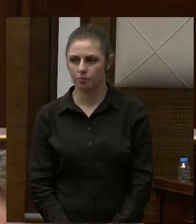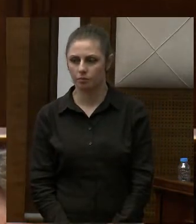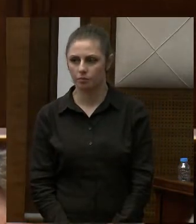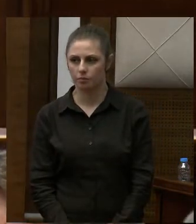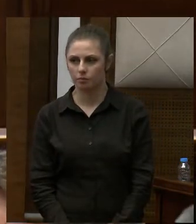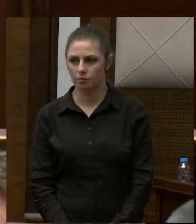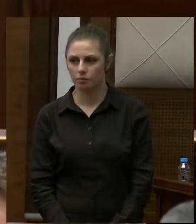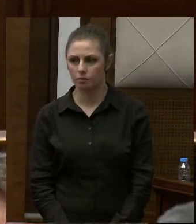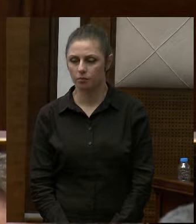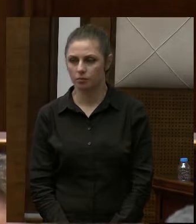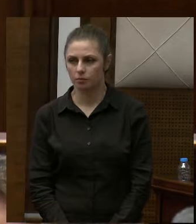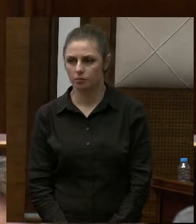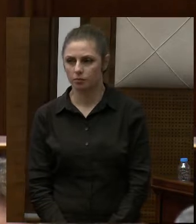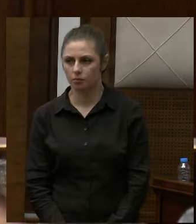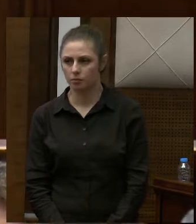Denetim komisyonu